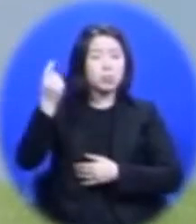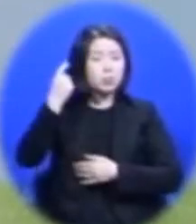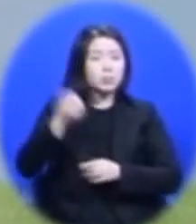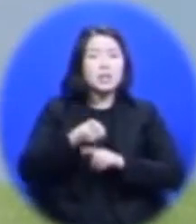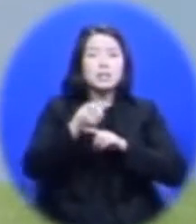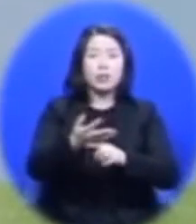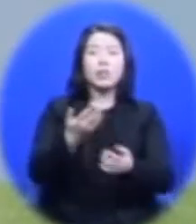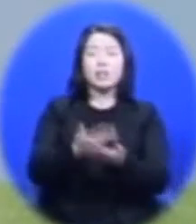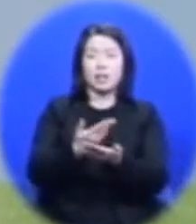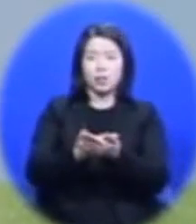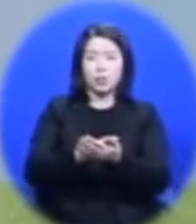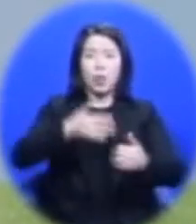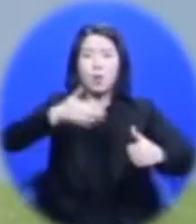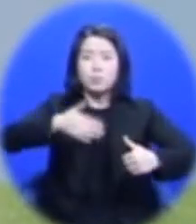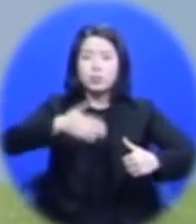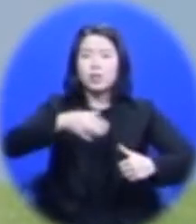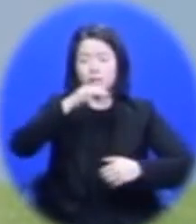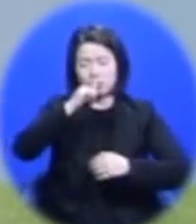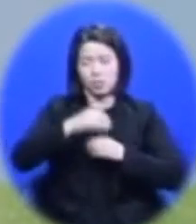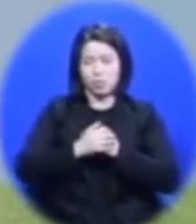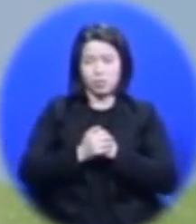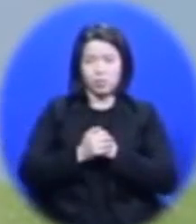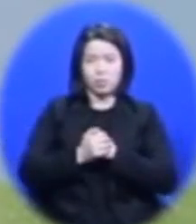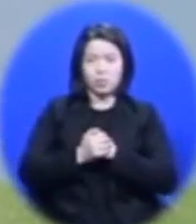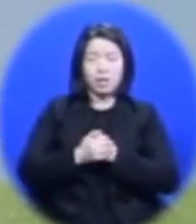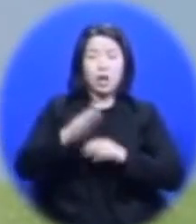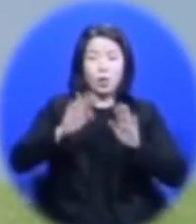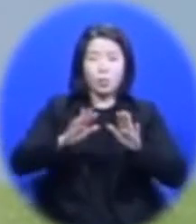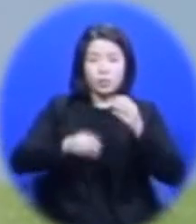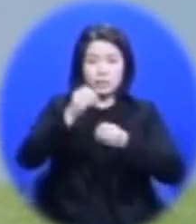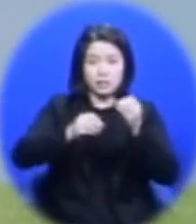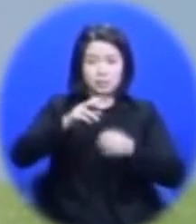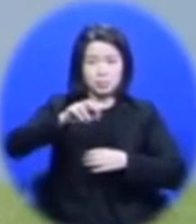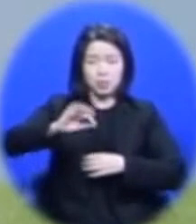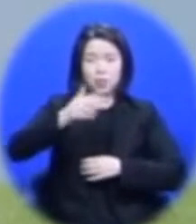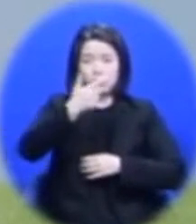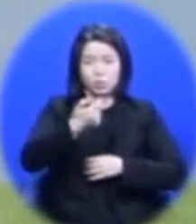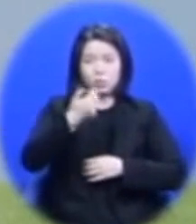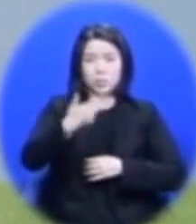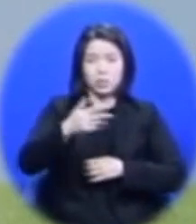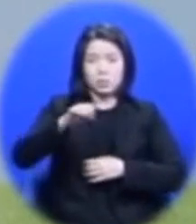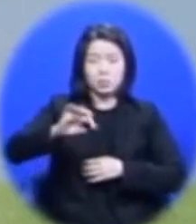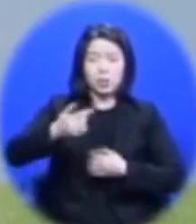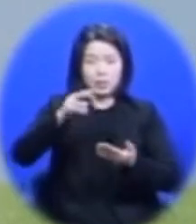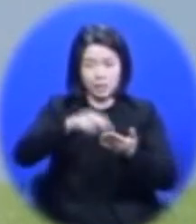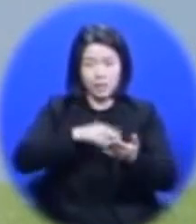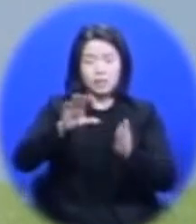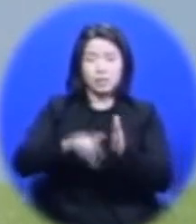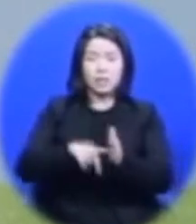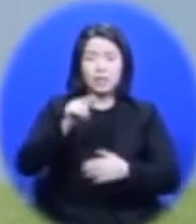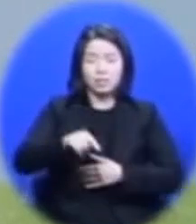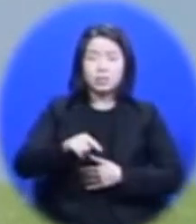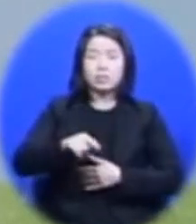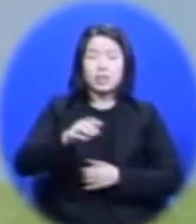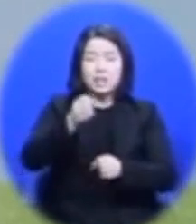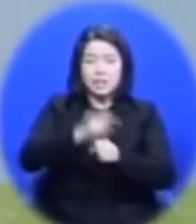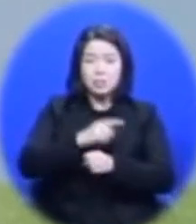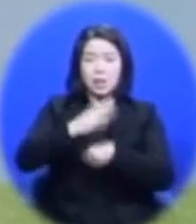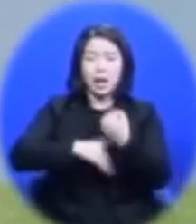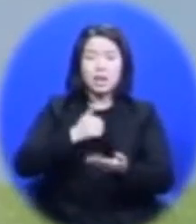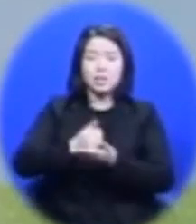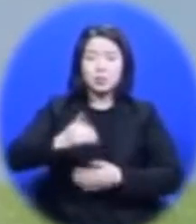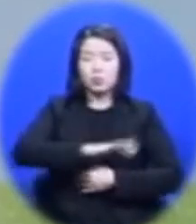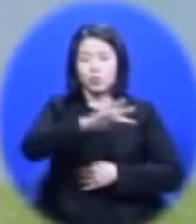달라고 요청해 오고 있어요. 오늘 시편 67편을 읽으면서 이것은 이미 하나님이 우리에게